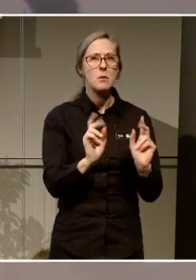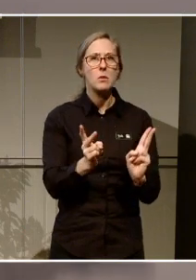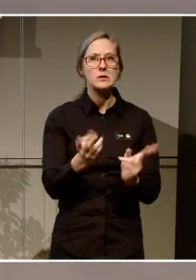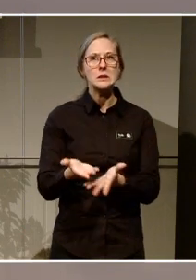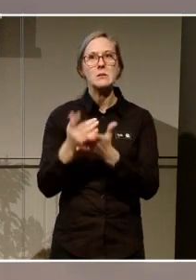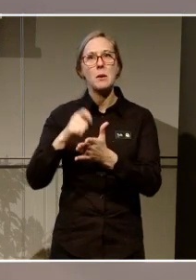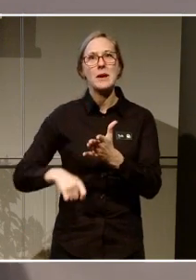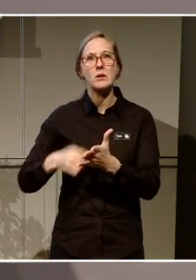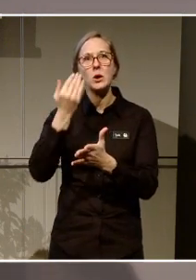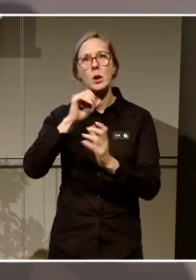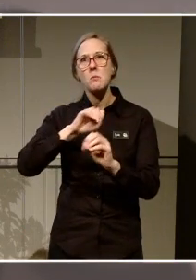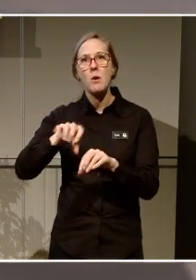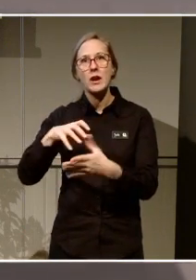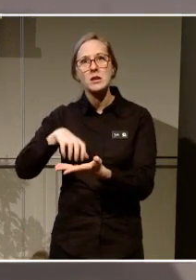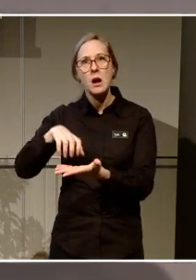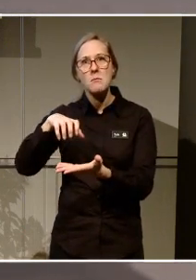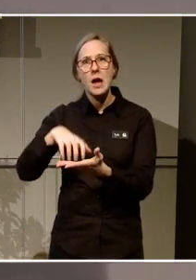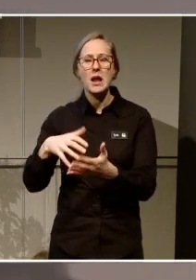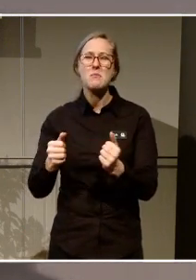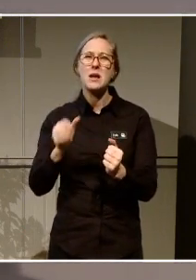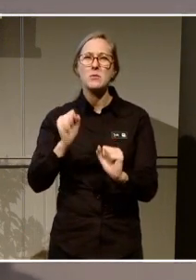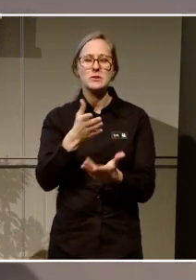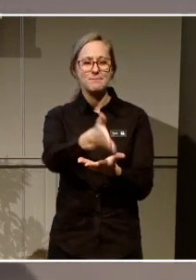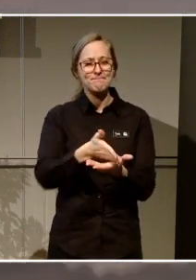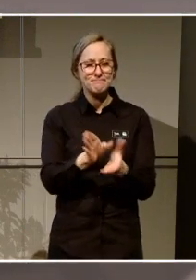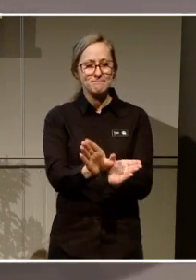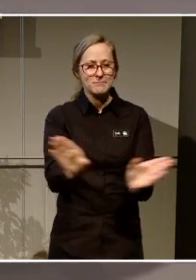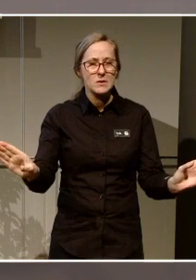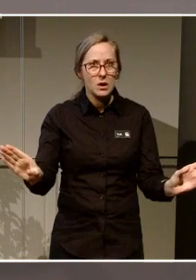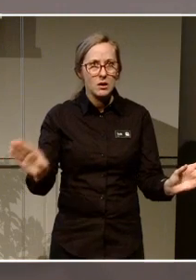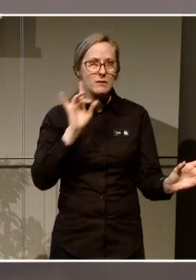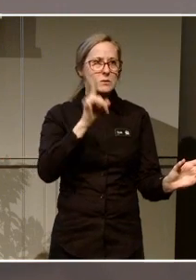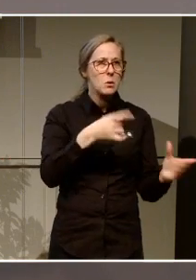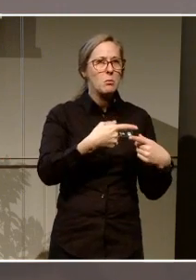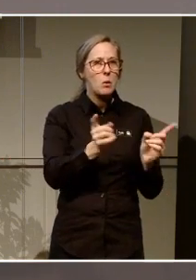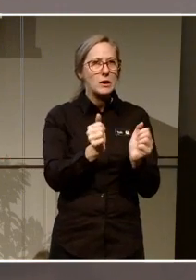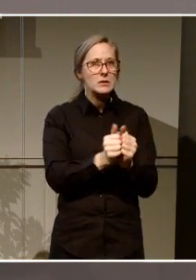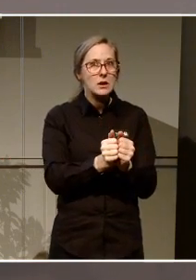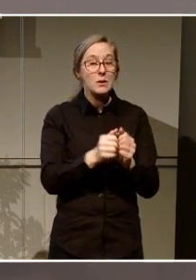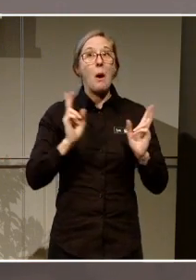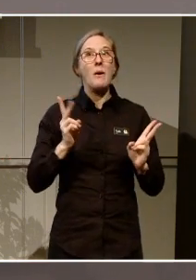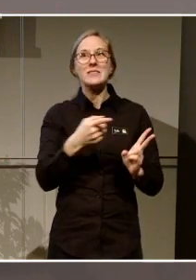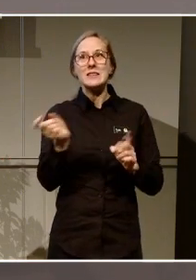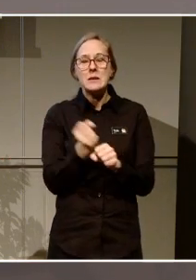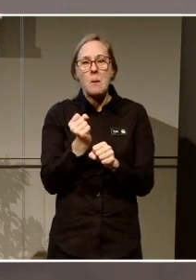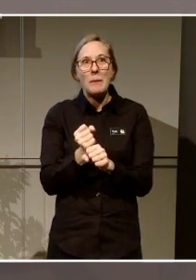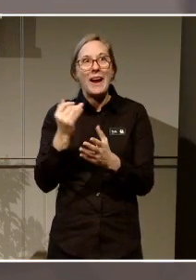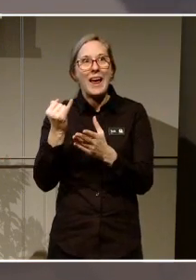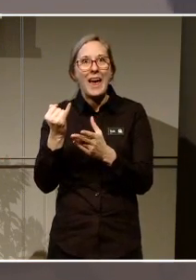samhället. Och att hålla isär det och förstå det på olika sätt. Och samtidigt jobbar ni en hel massa interna